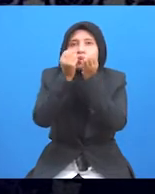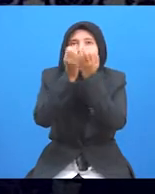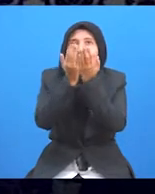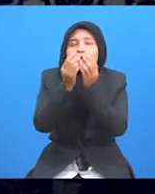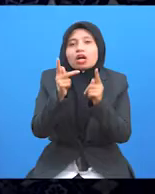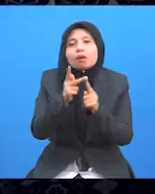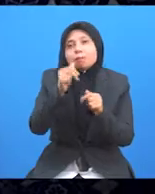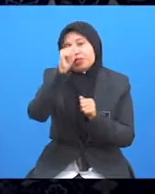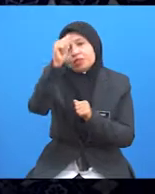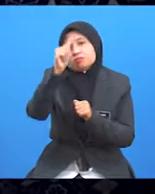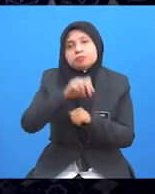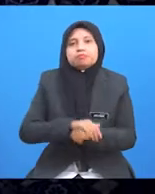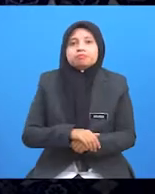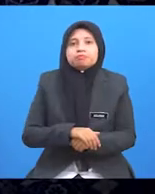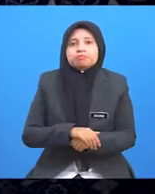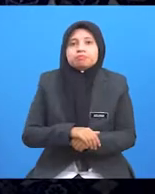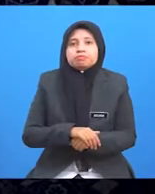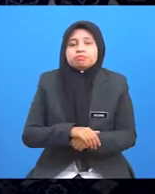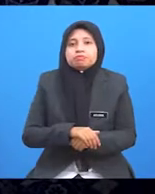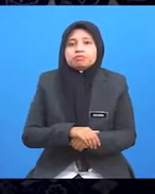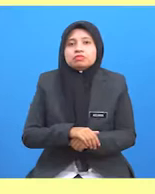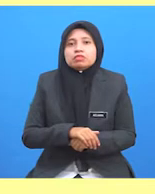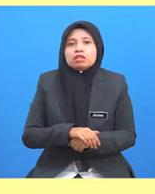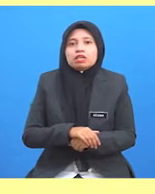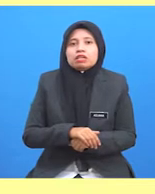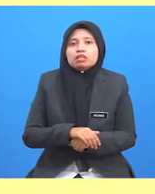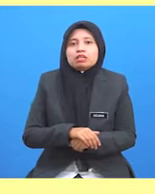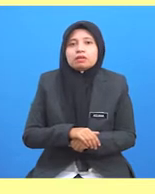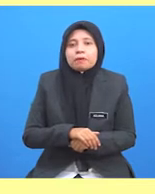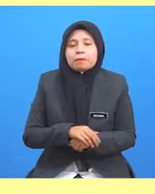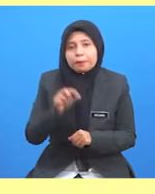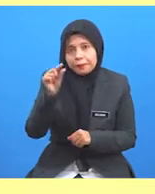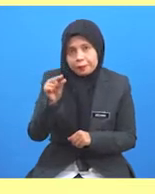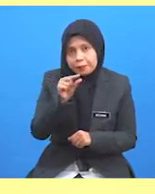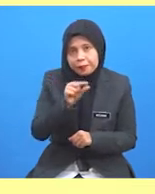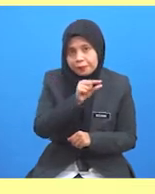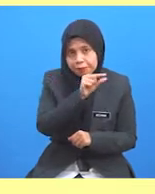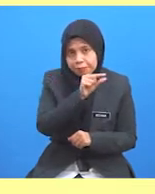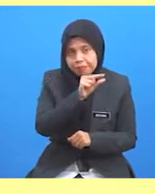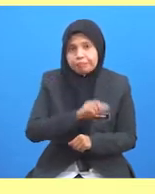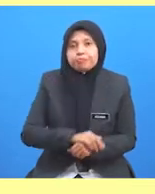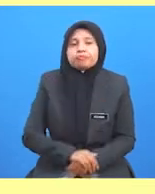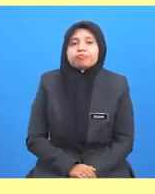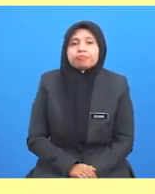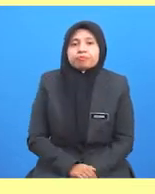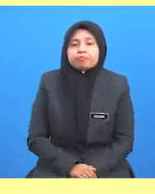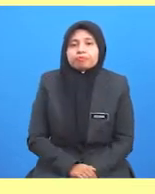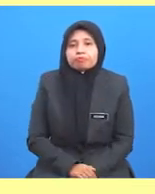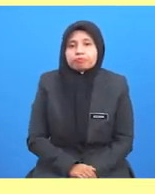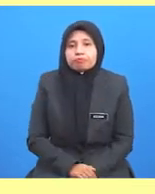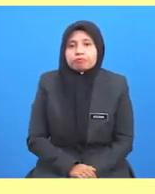kehidupan. Bagaimanakah caranya? Ya, penuhilah 24